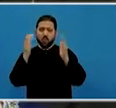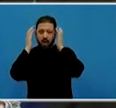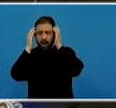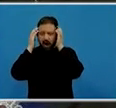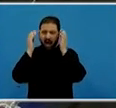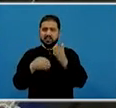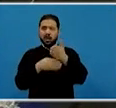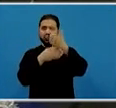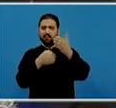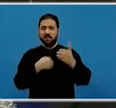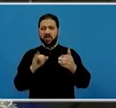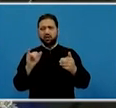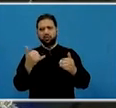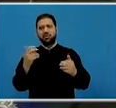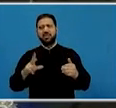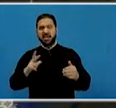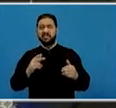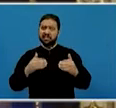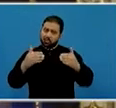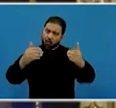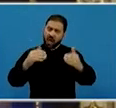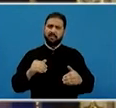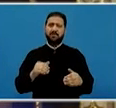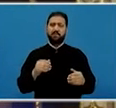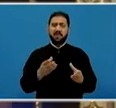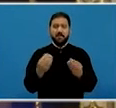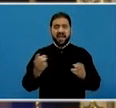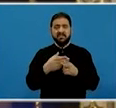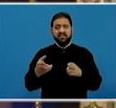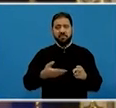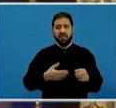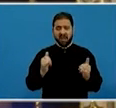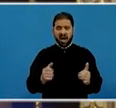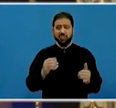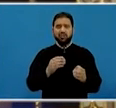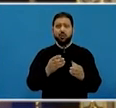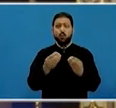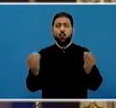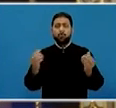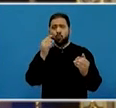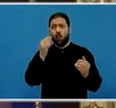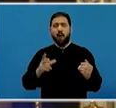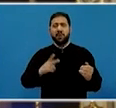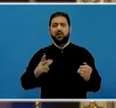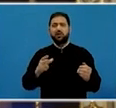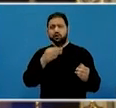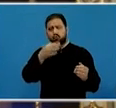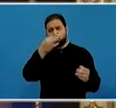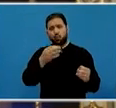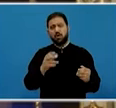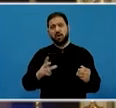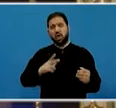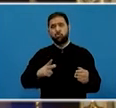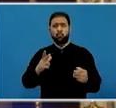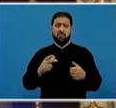prietenie poate să fie de durat. Sunt foarte mulți oameni care se declară prieteni azi, dar de fapt îi leagă numai un interes. Spun că